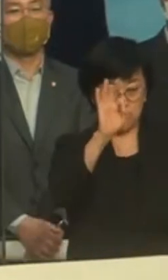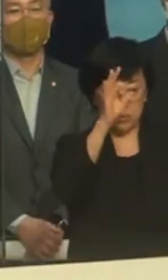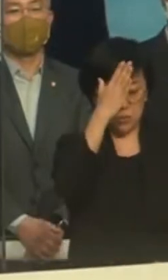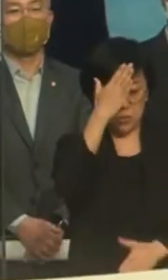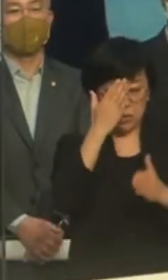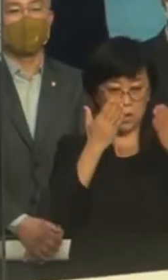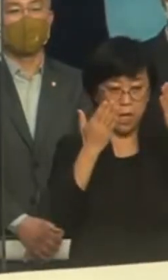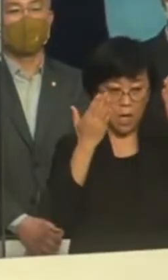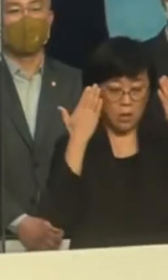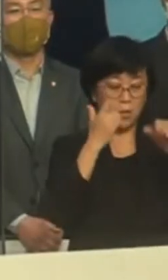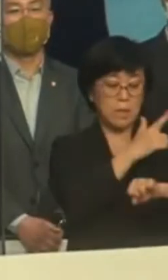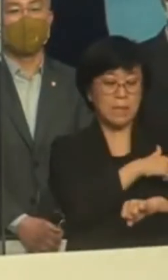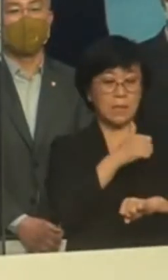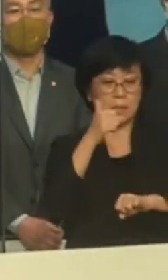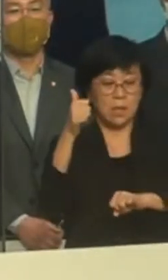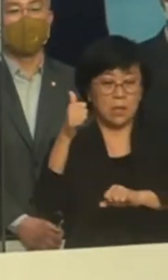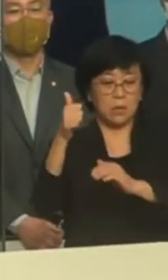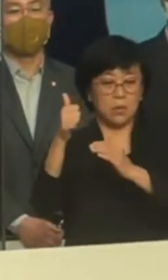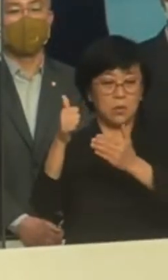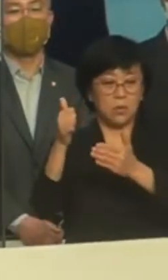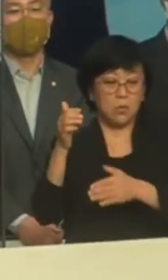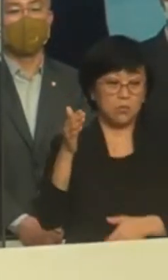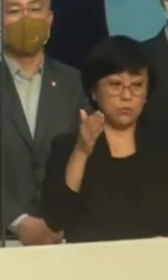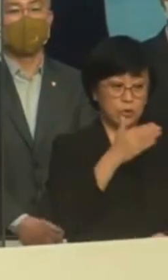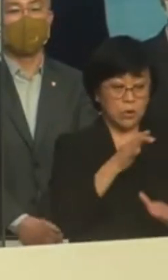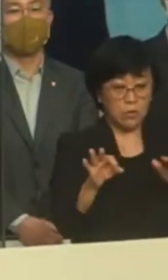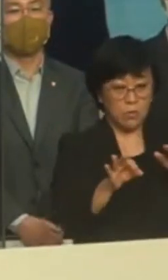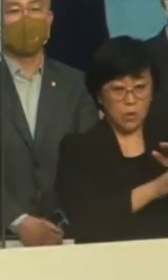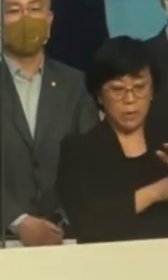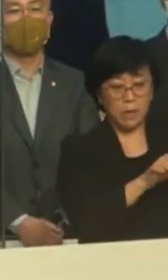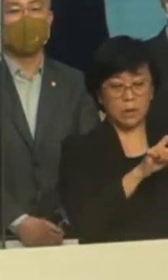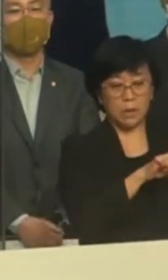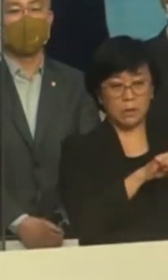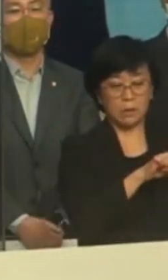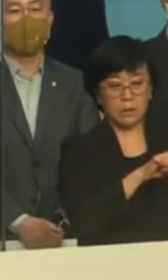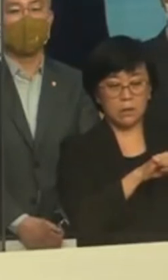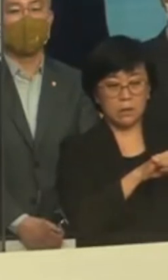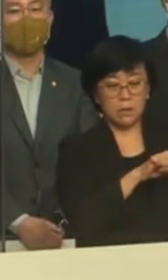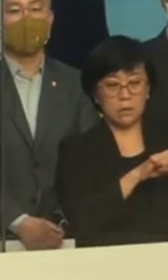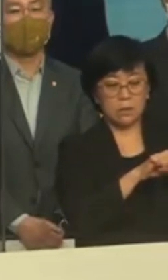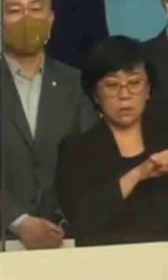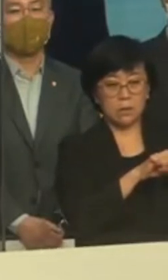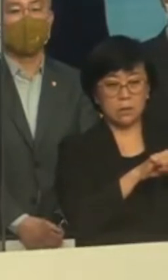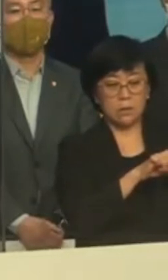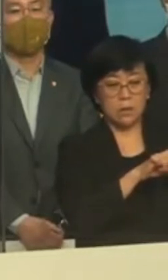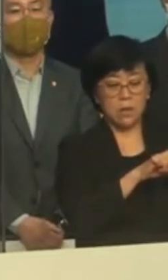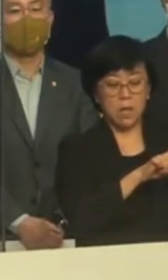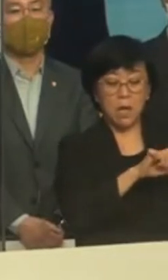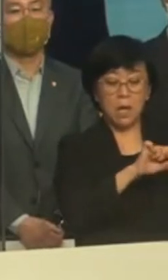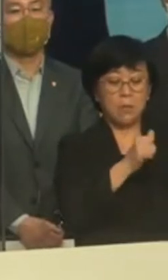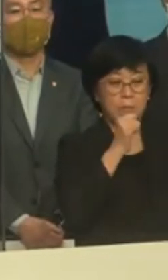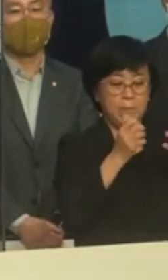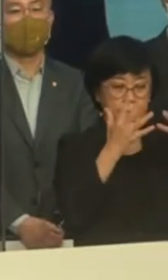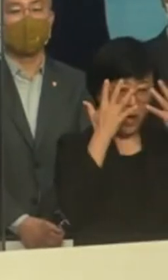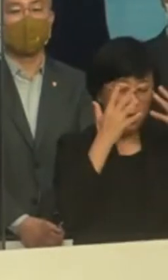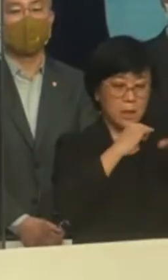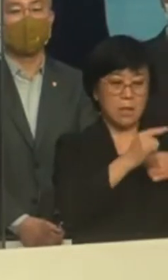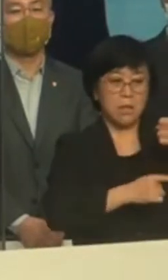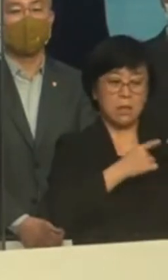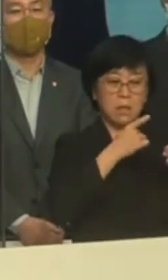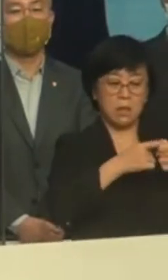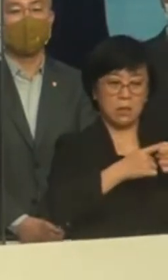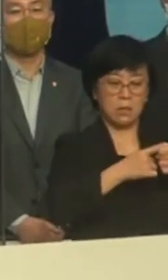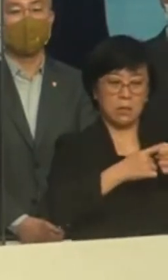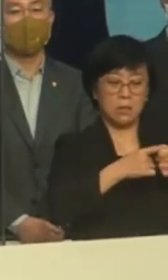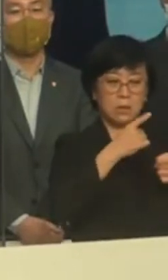서울종합예술학교 이사장으로부터 뇌물을 받았다는 사건으로 징역 1년, 김재윤